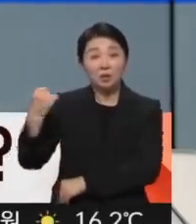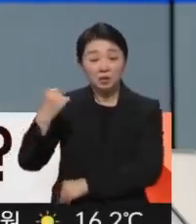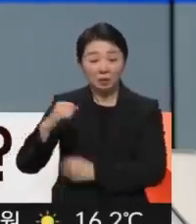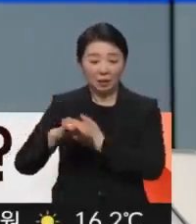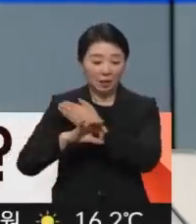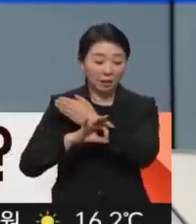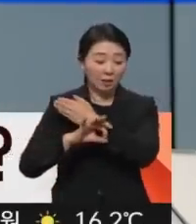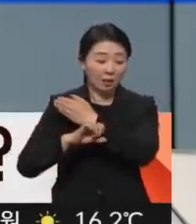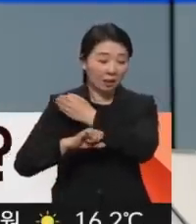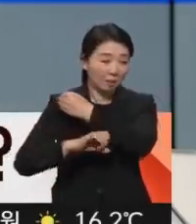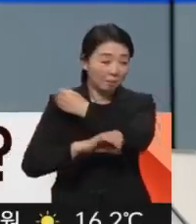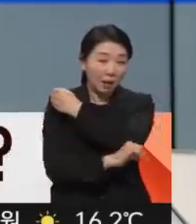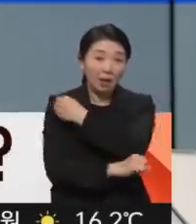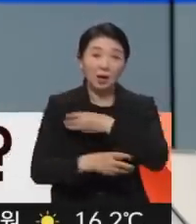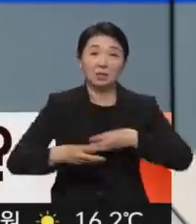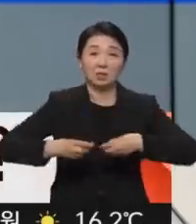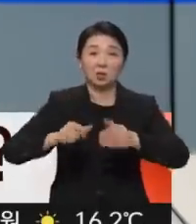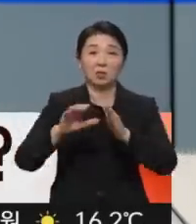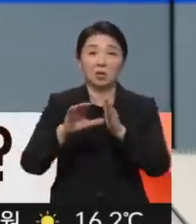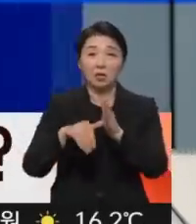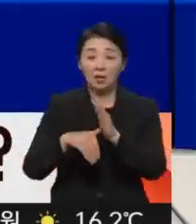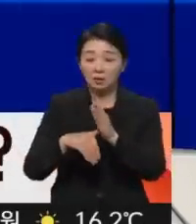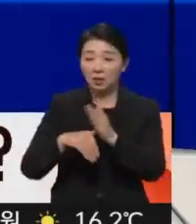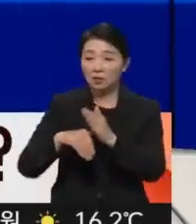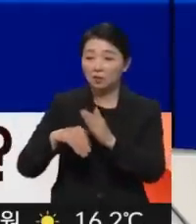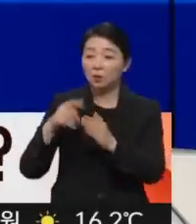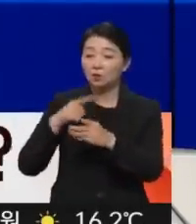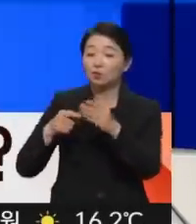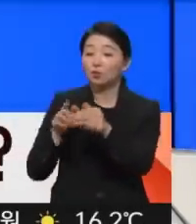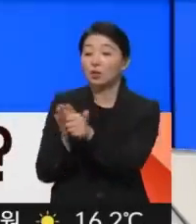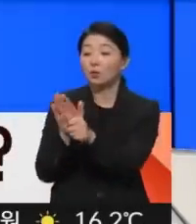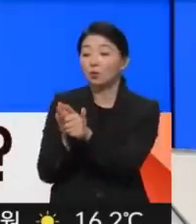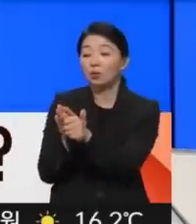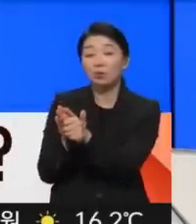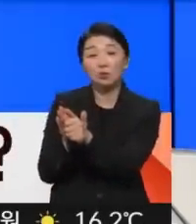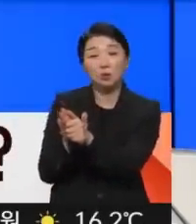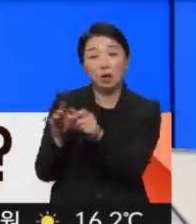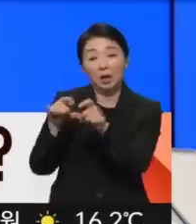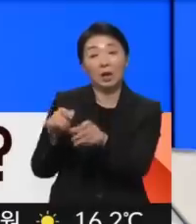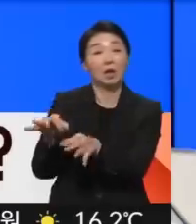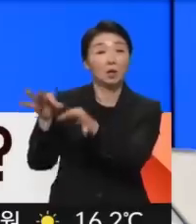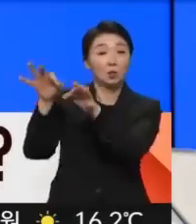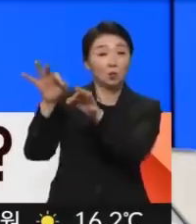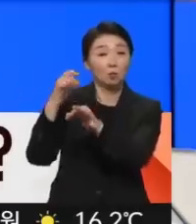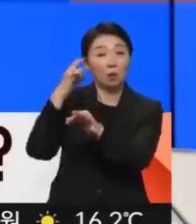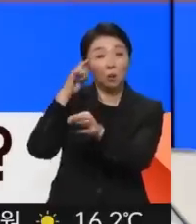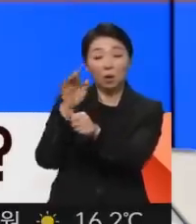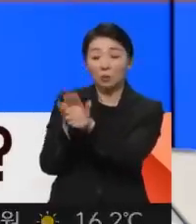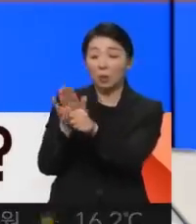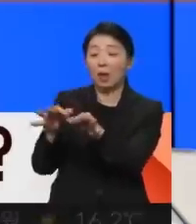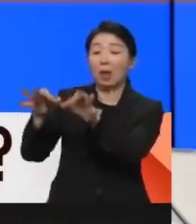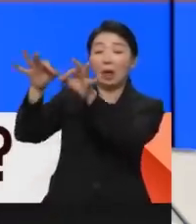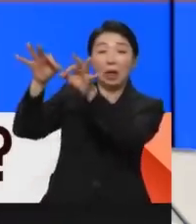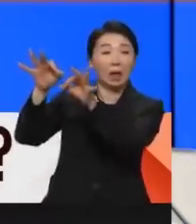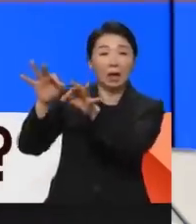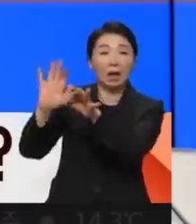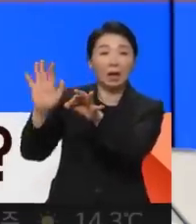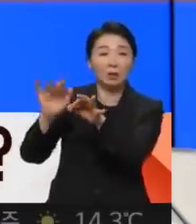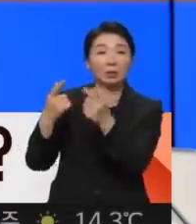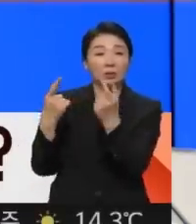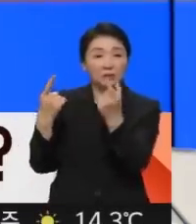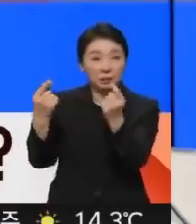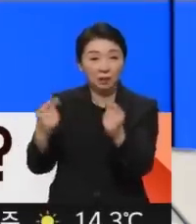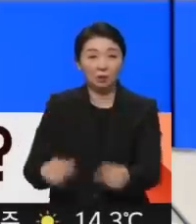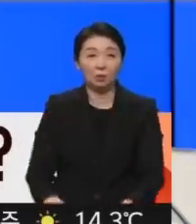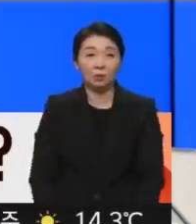적폐청산이 국정 지지율 상승에 도움이 될 거라는 입장인데요. 아직까지 국정 지지율은 주춤한 모습입니다. 정치권에선 최근